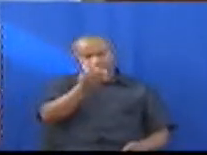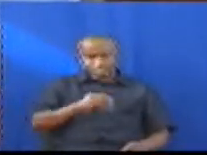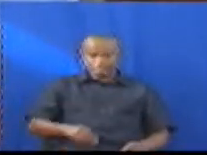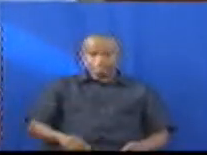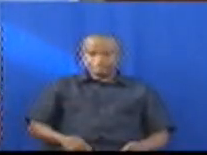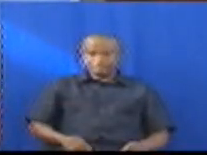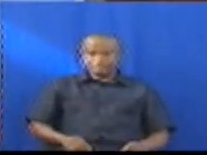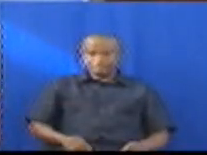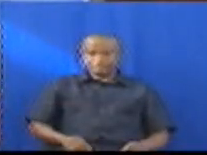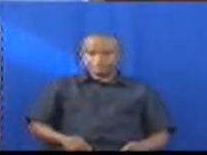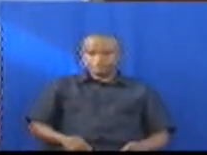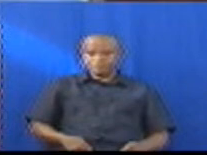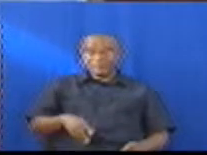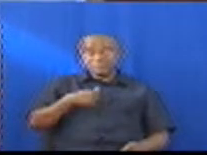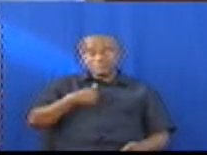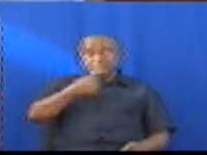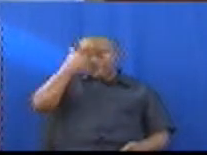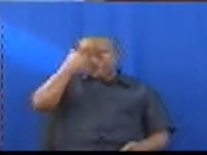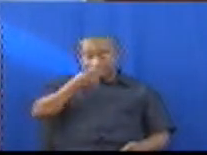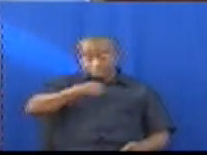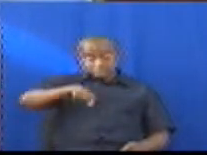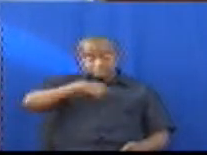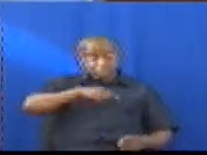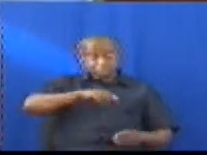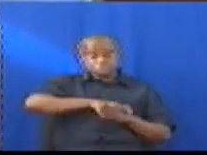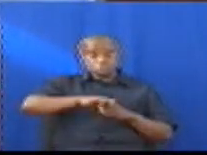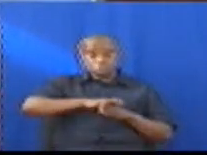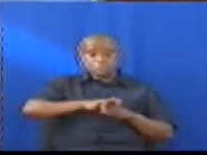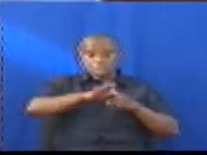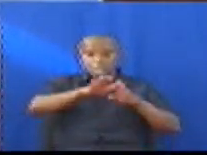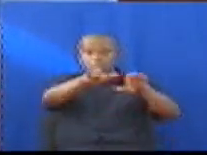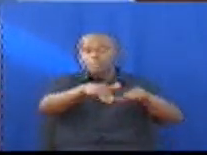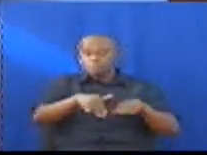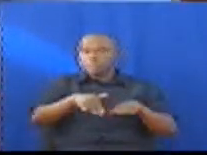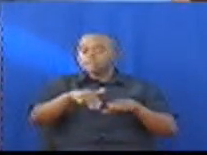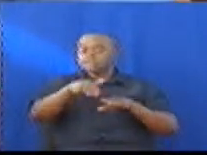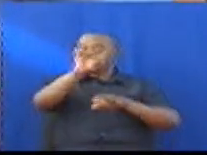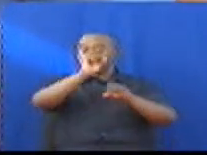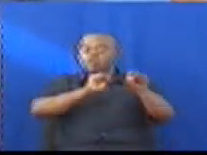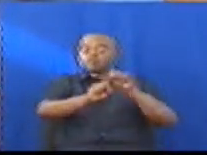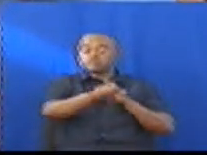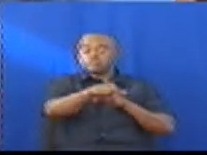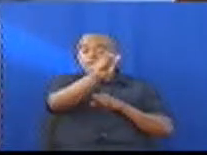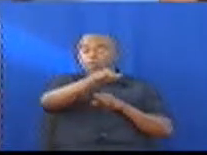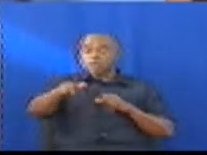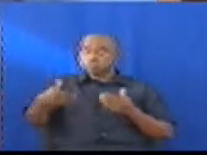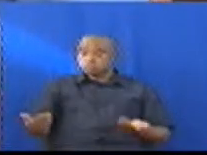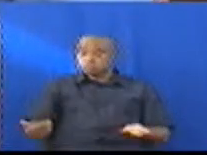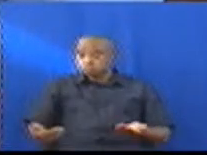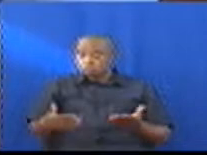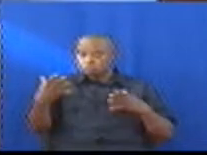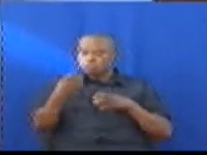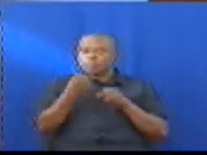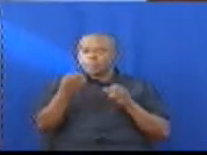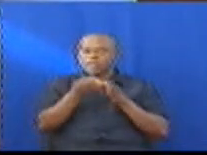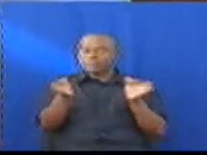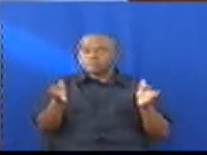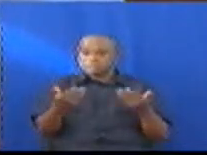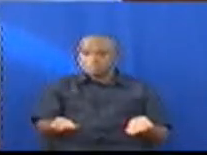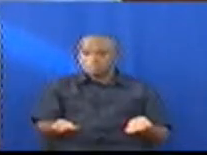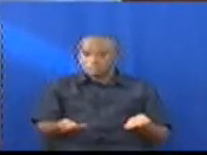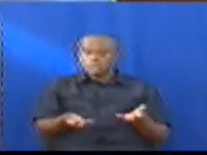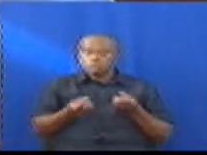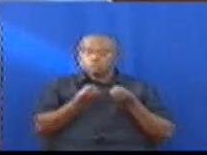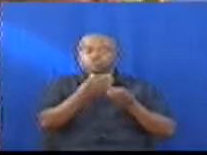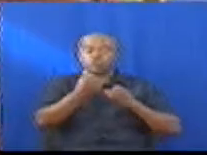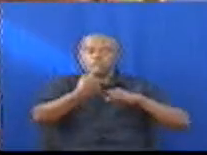Naamini kwamba tunatumia bunge ili kuzuia watu wasiweze kupata fursa ya kujitokeza na kuchallenge vitu katika